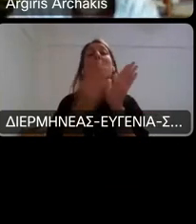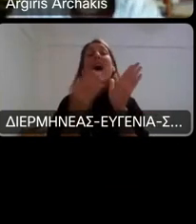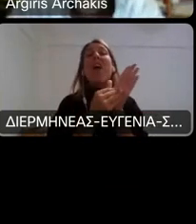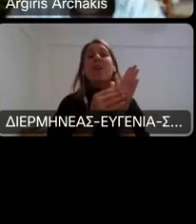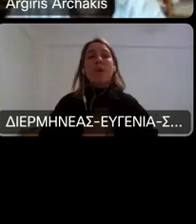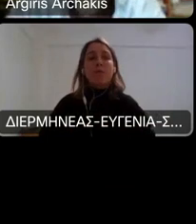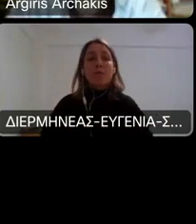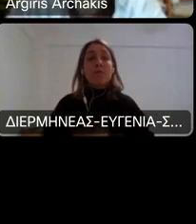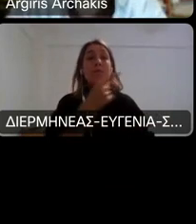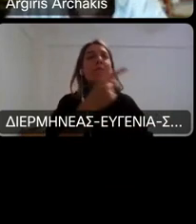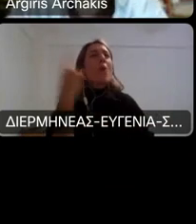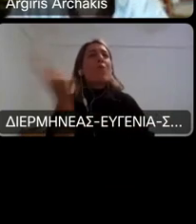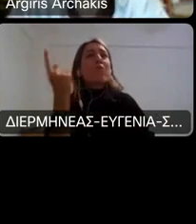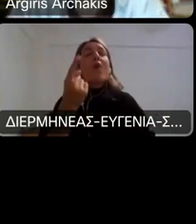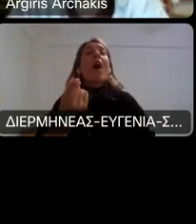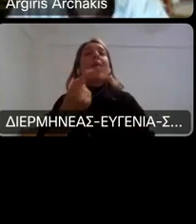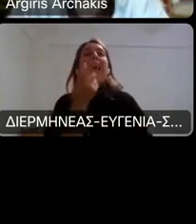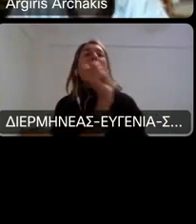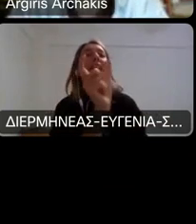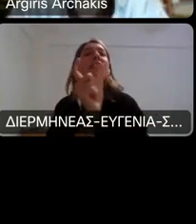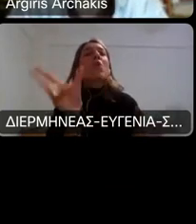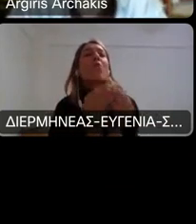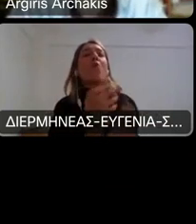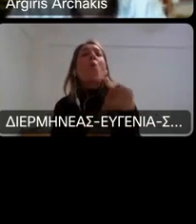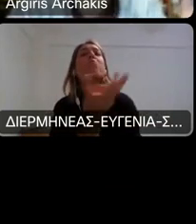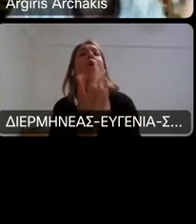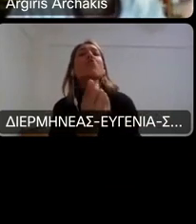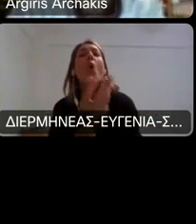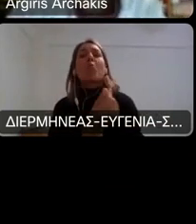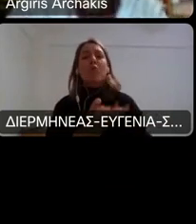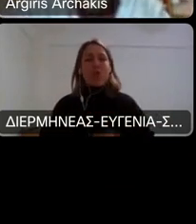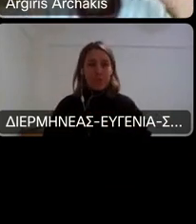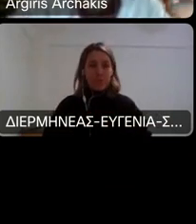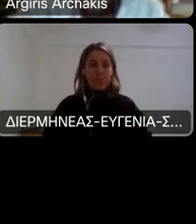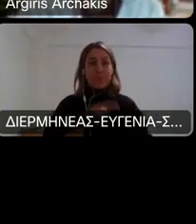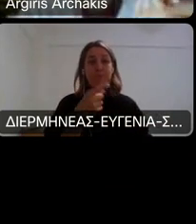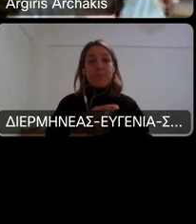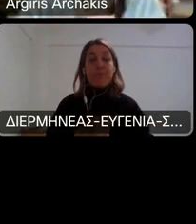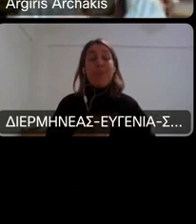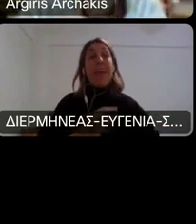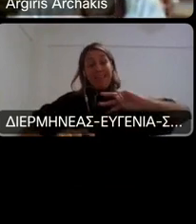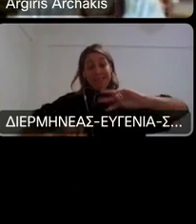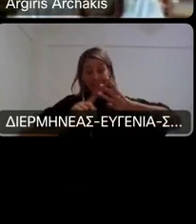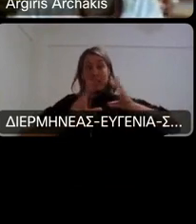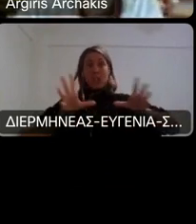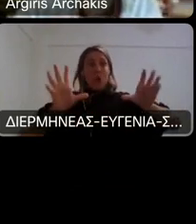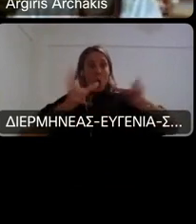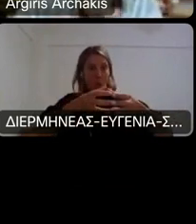δούμε ποσοτικούς προσδιορισμούς που συνοδεύουν εθνικούς όρους. Η τρίτη υποκατηγορία